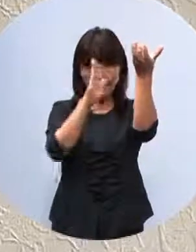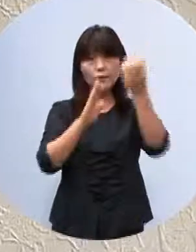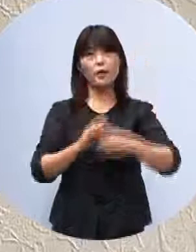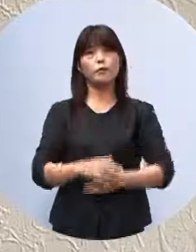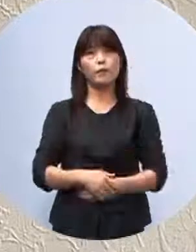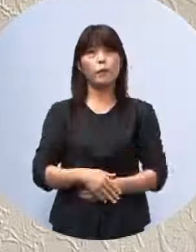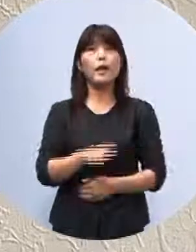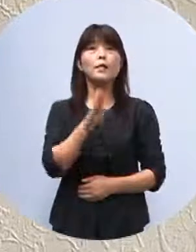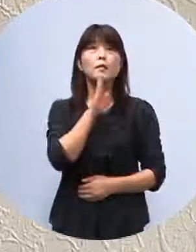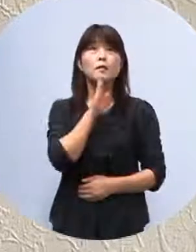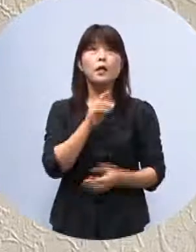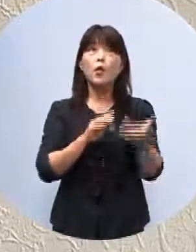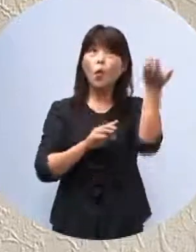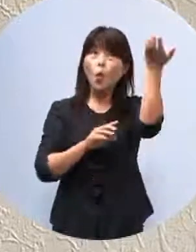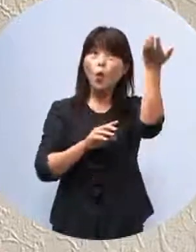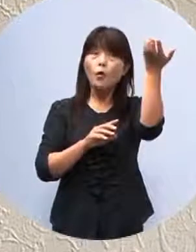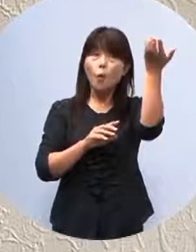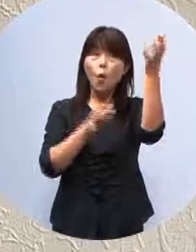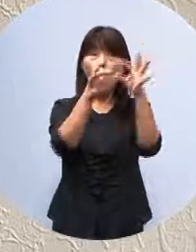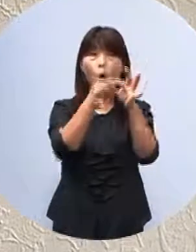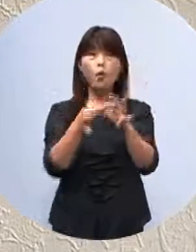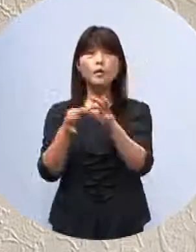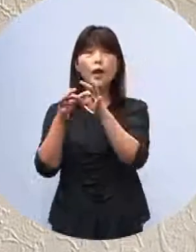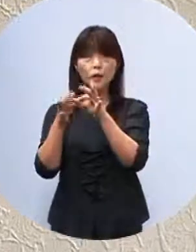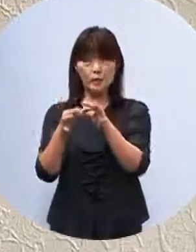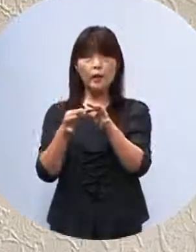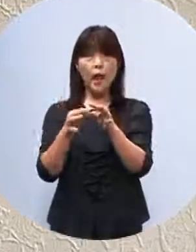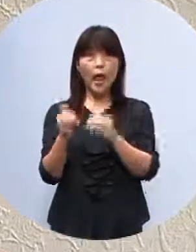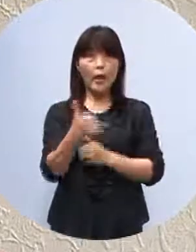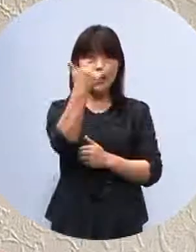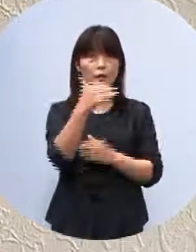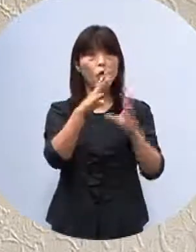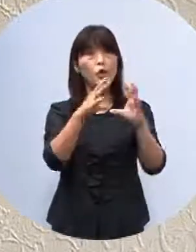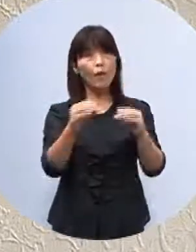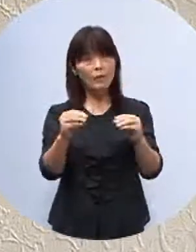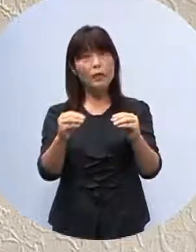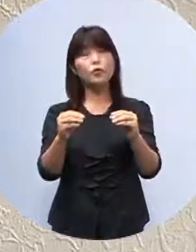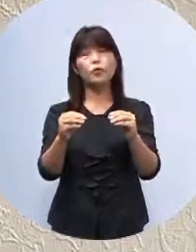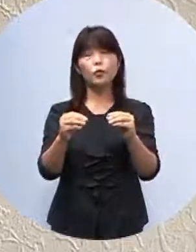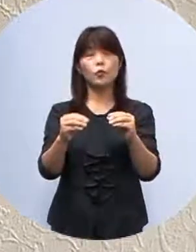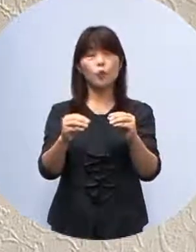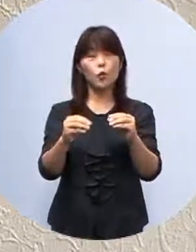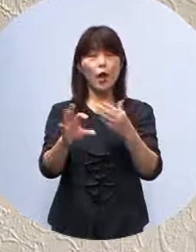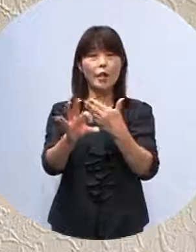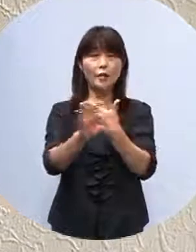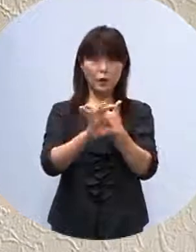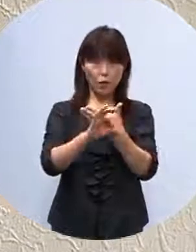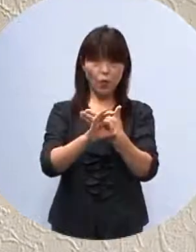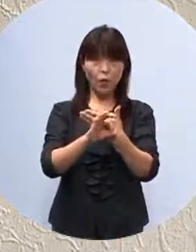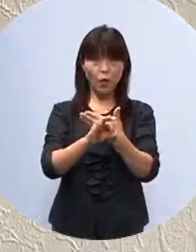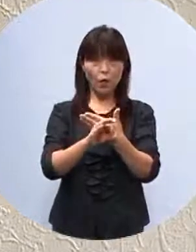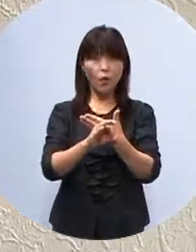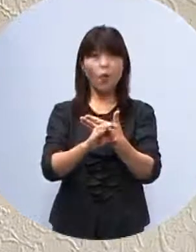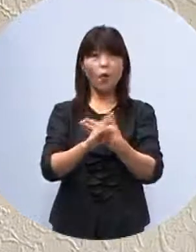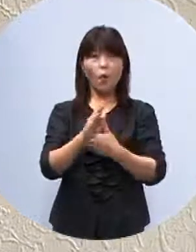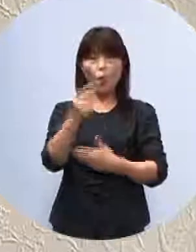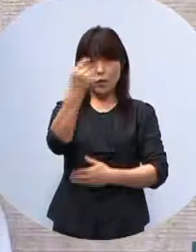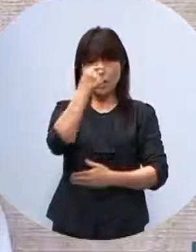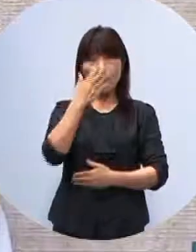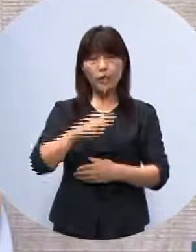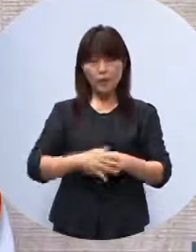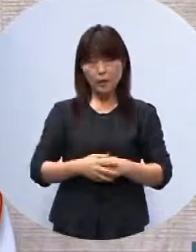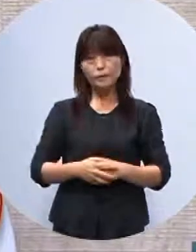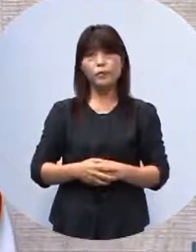い、実際に設置していたことで火事が大きくならずに済んだなどといった事例があったら教えてください。